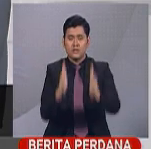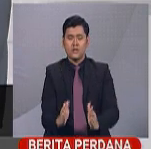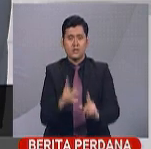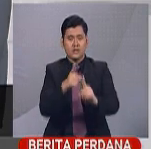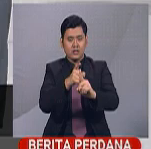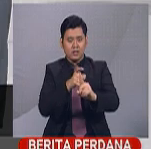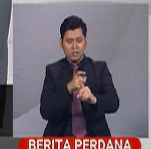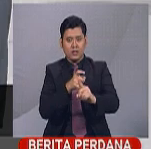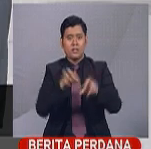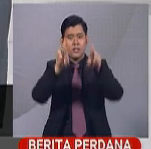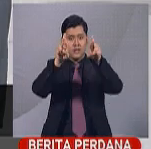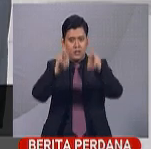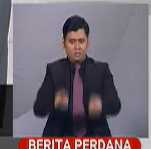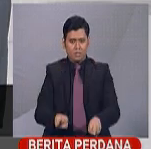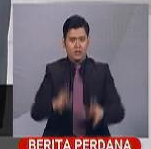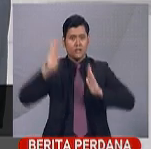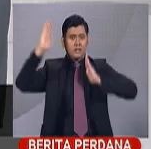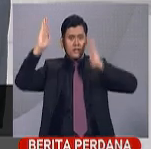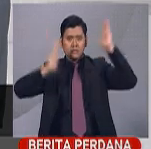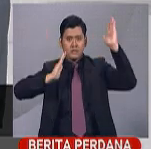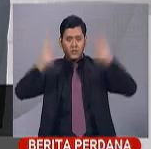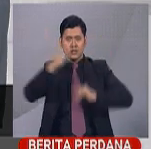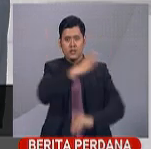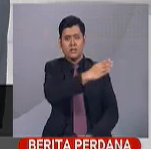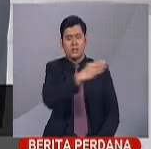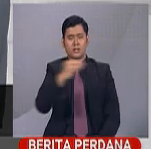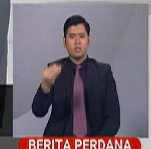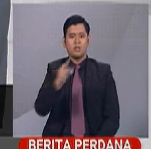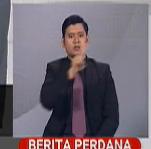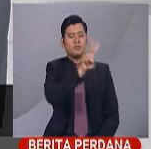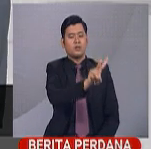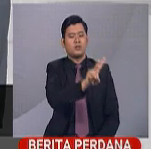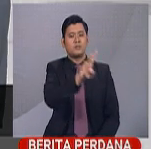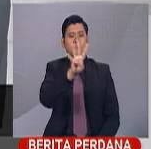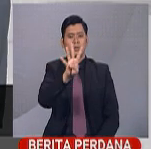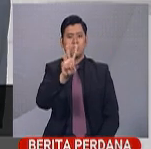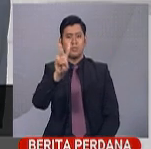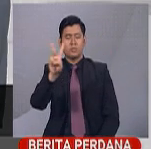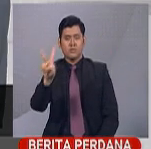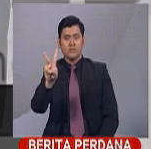warga tempatan dan 242 bukan warga negara.